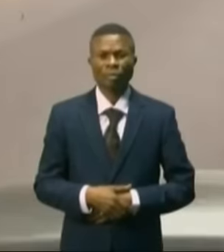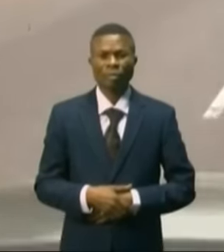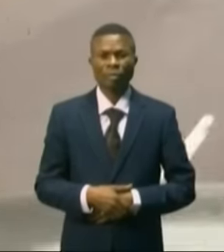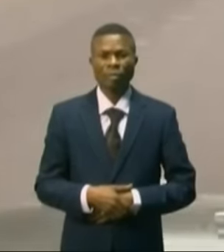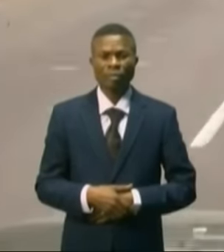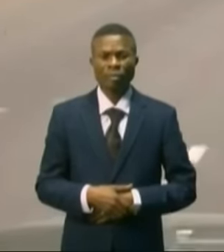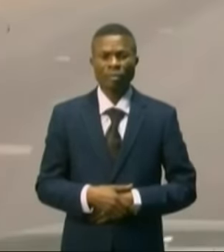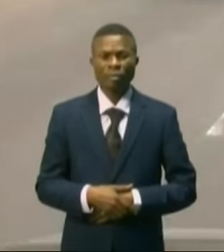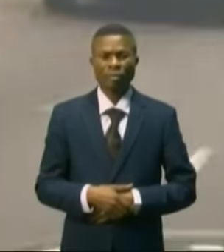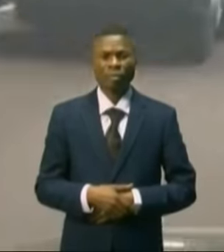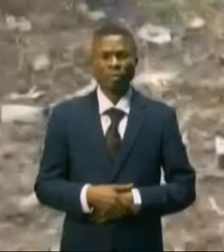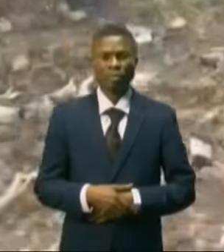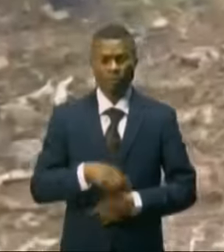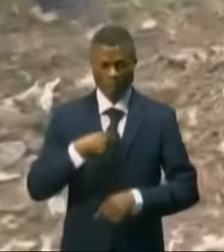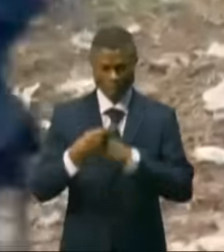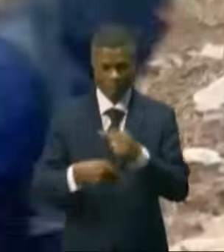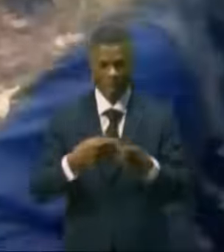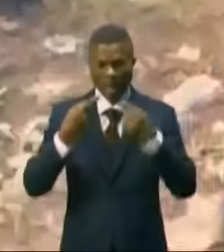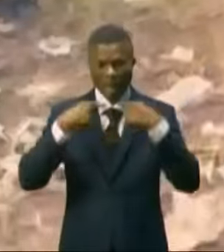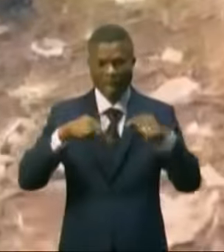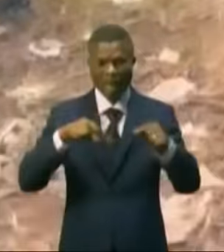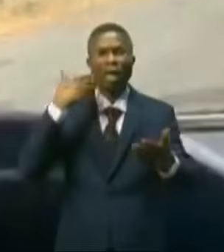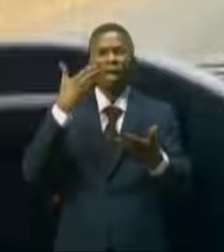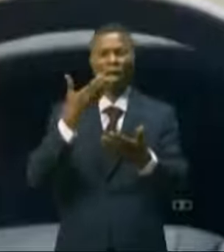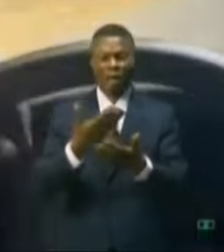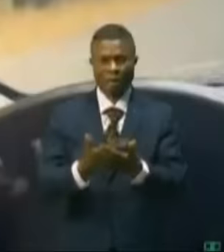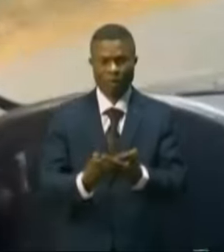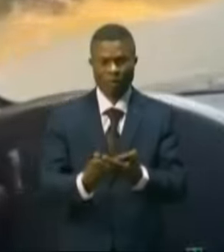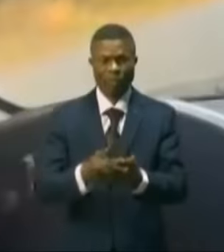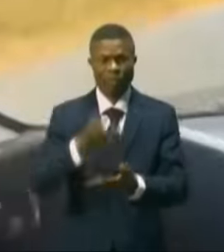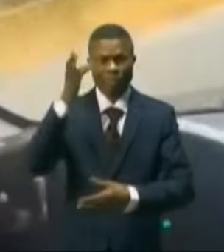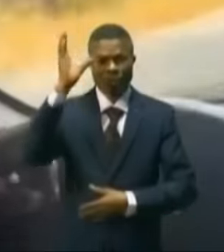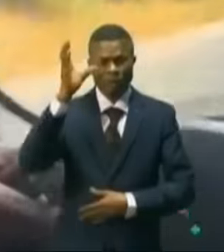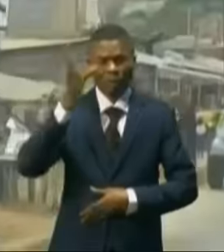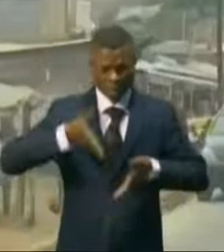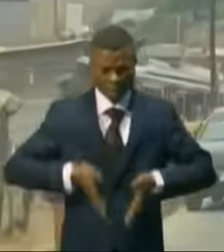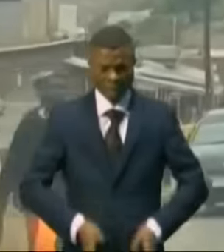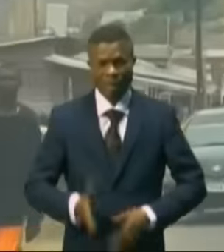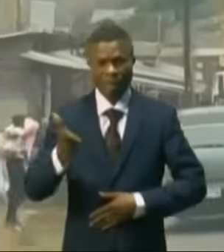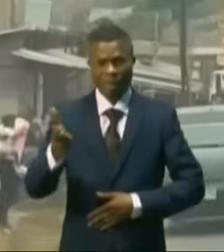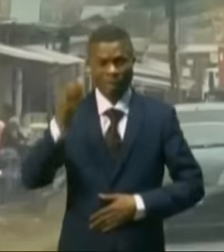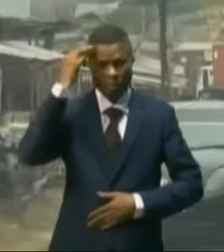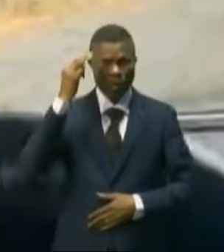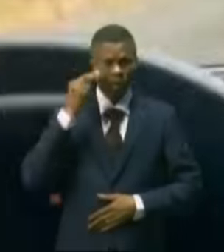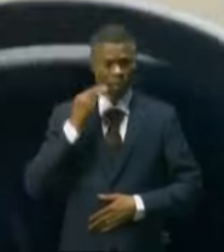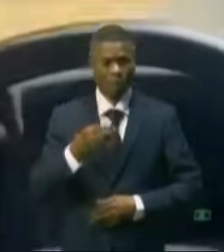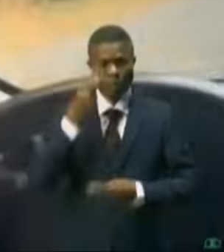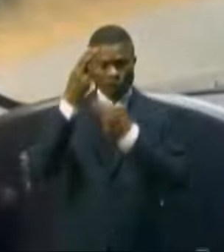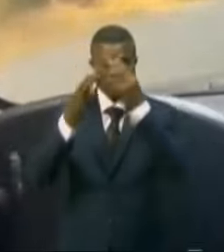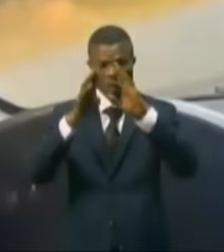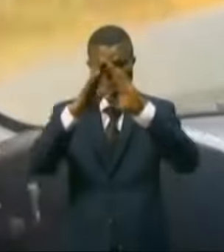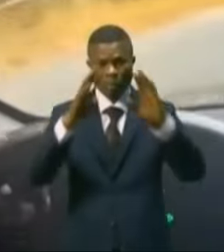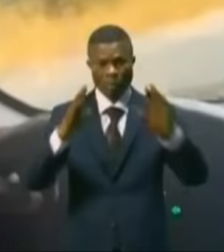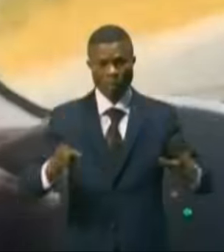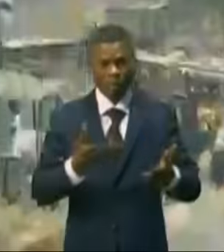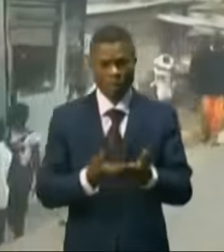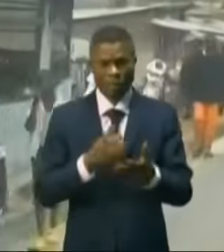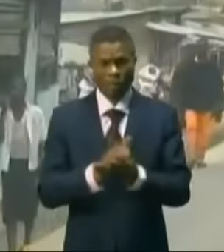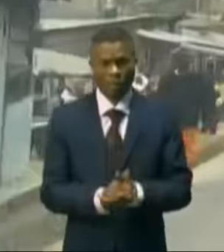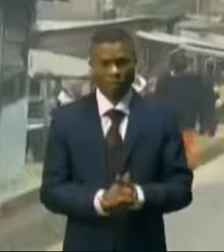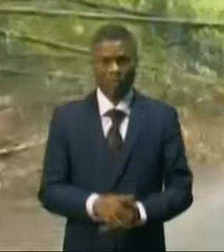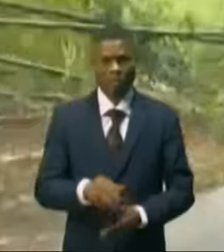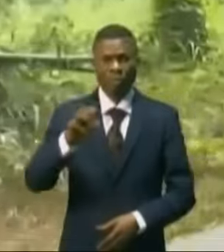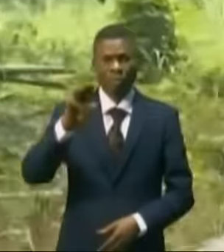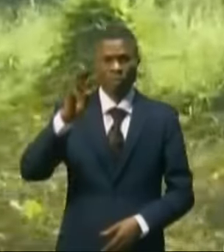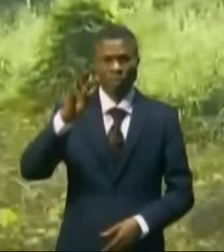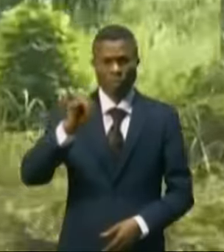Des coups de klaxon pour annoncer son arrivée à Kivunda, village natal du ministre de l'urbanisme et habitat. Crispin Mbadou